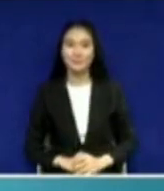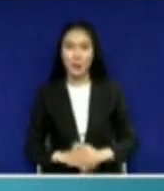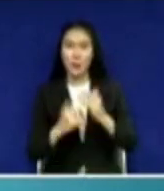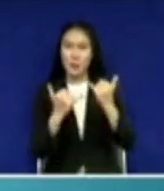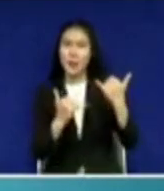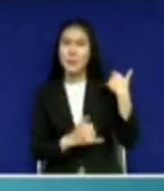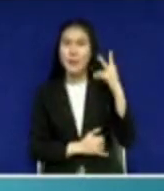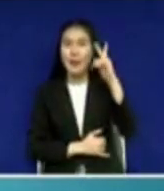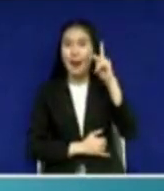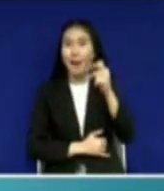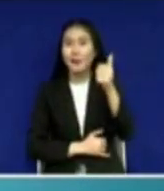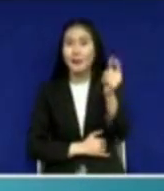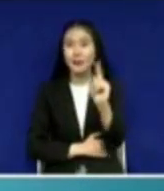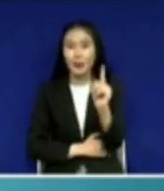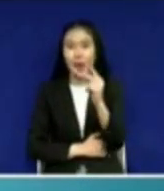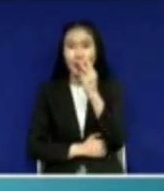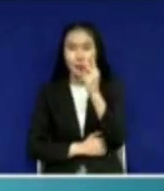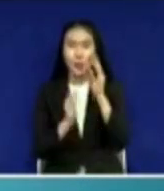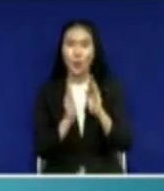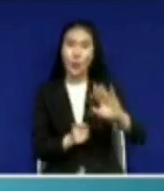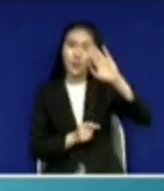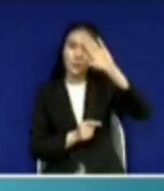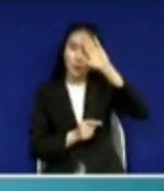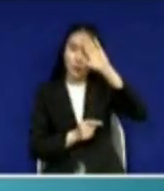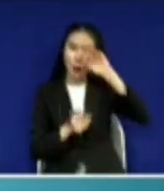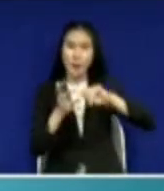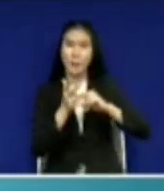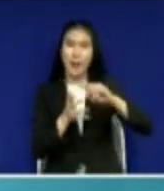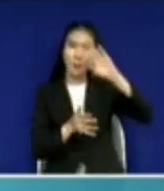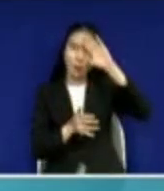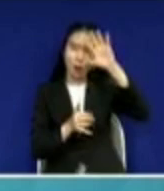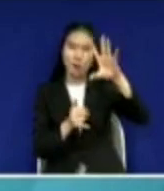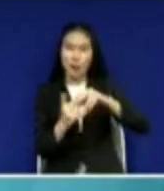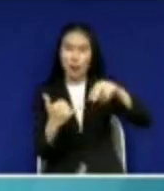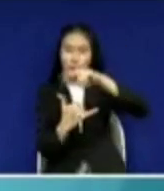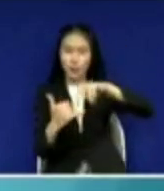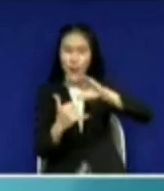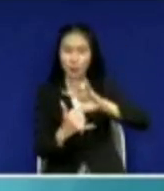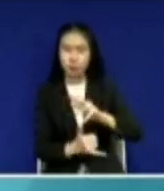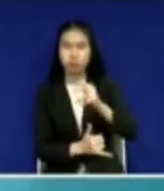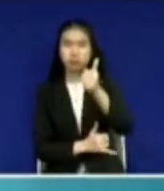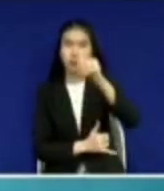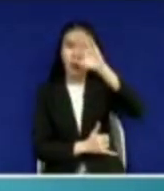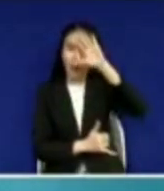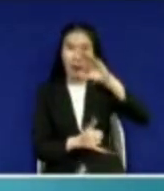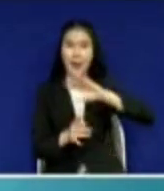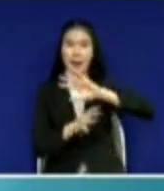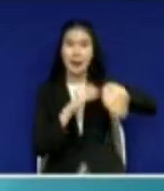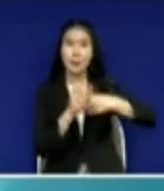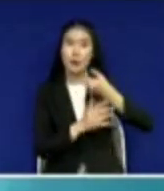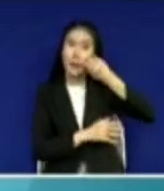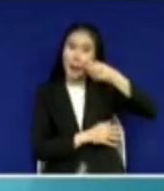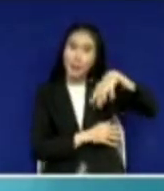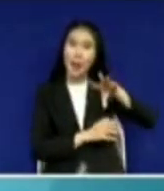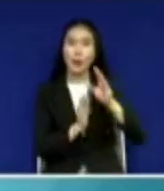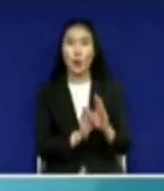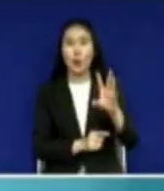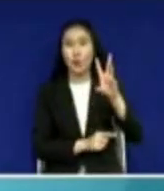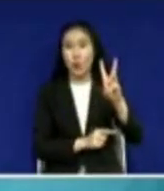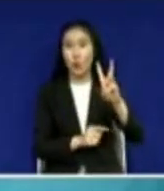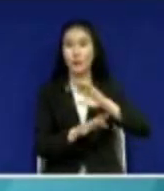งข่าวดีนะคะก็คือมีผู้ป่วยรักษาหายแล้วก็กลับบ้านได้เพิ่มขึ้นอีก6รายค่ะรวมกลับบ้านได้